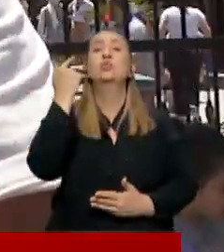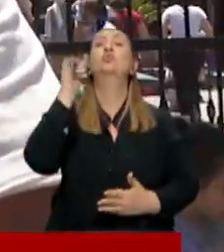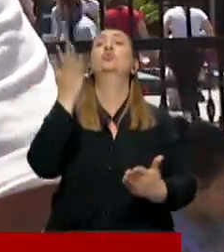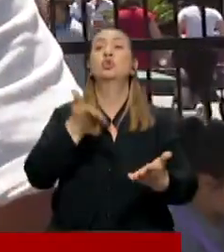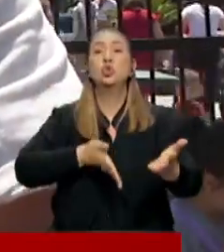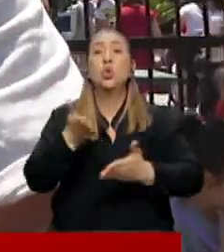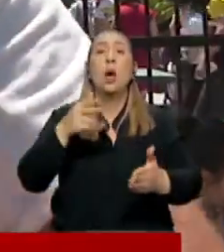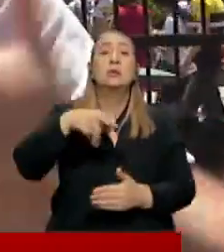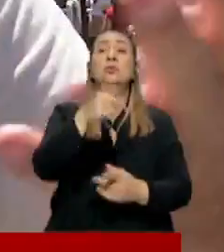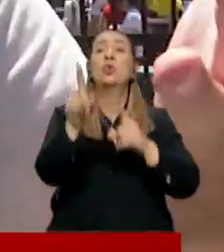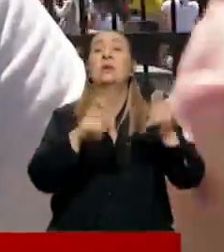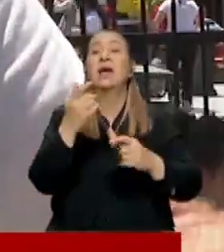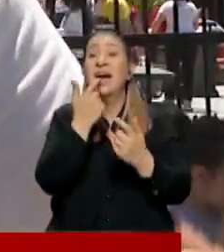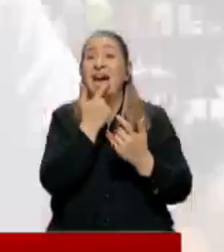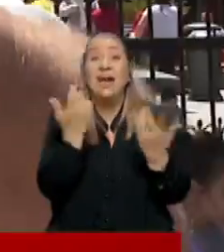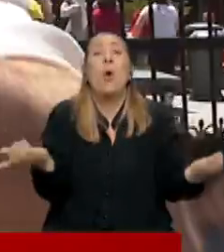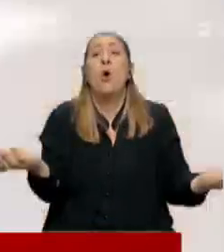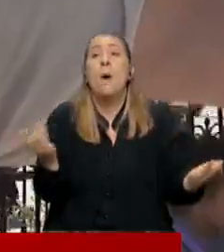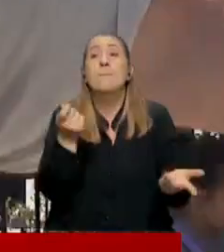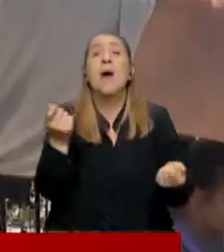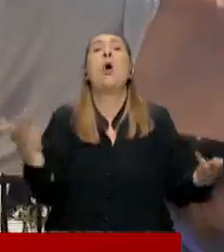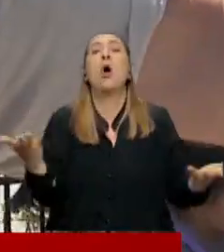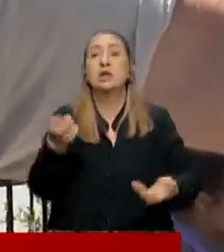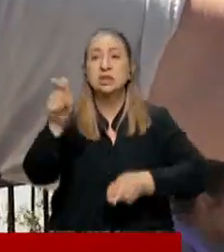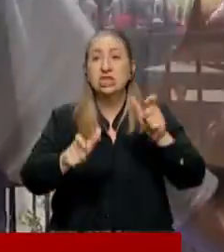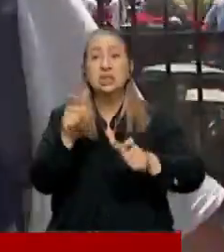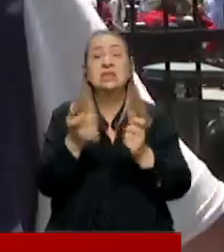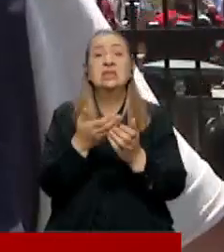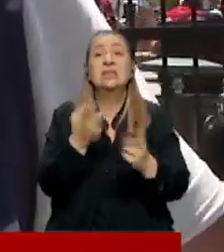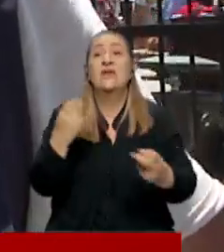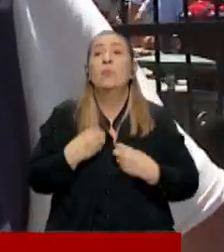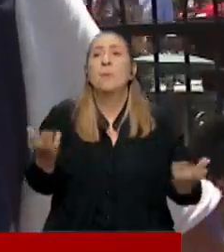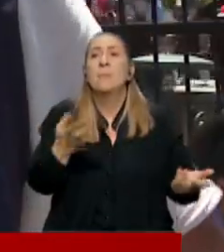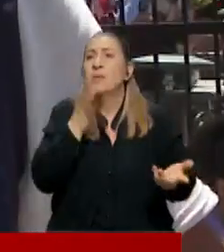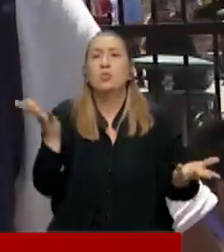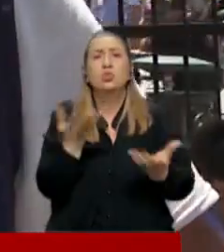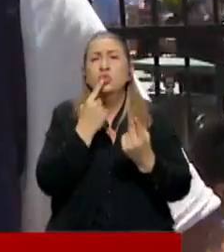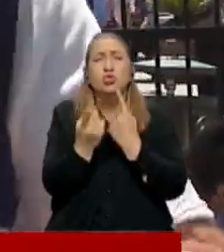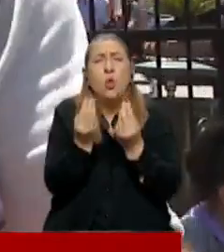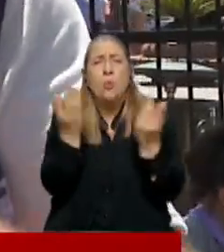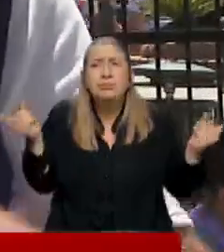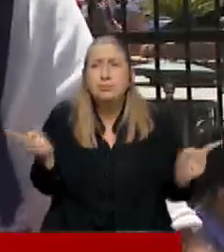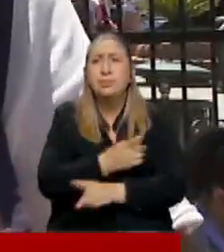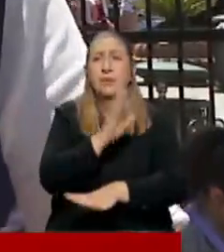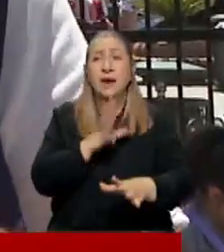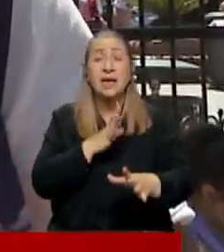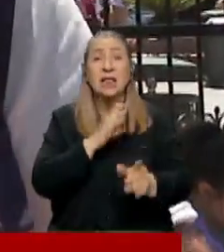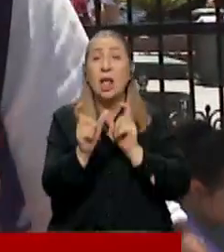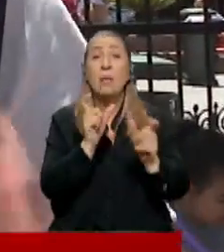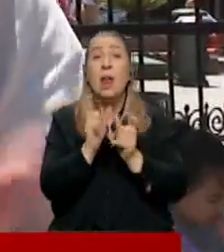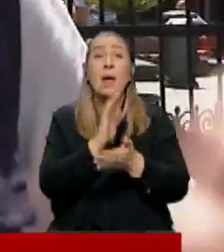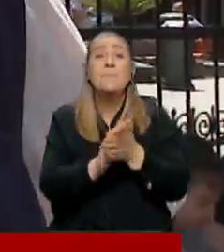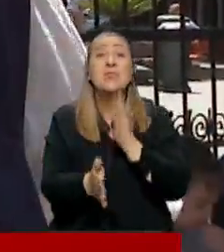musunuz? Sokağa inmiyor musunuz? Ağzınızda diş yok, para yok. Dişçiler sıra vermiyor. Bilmiyorum yani, söylenecek çok şey var. Kelimelerim